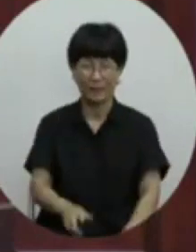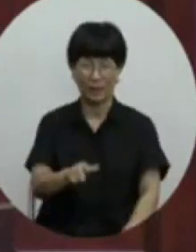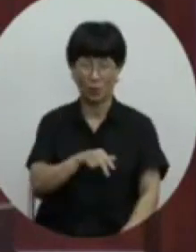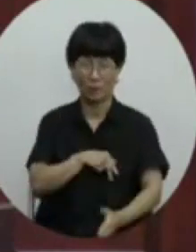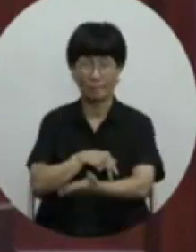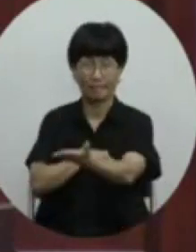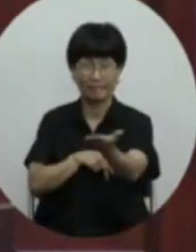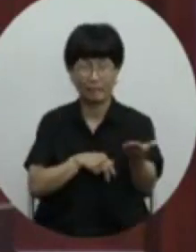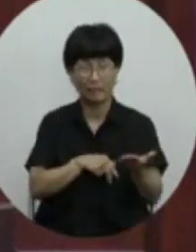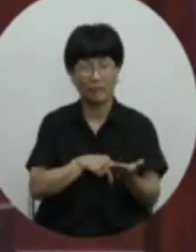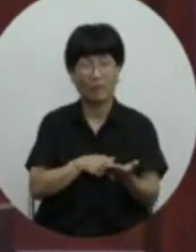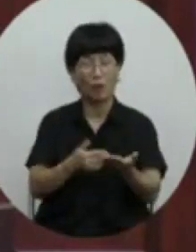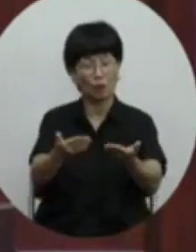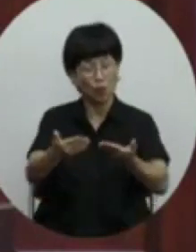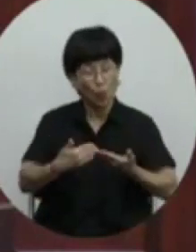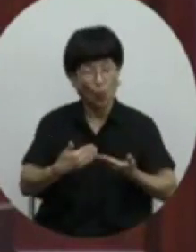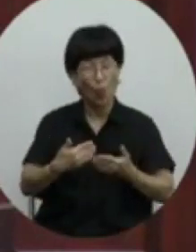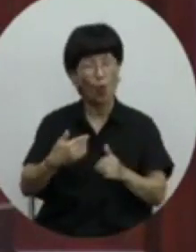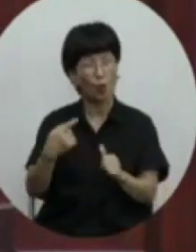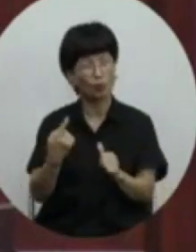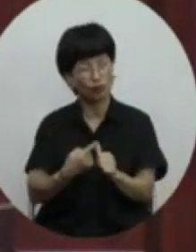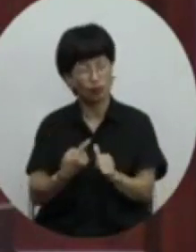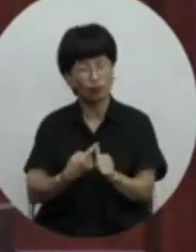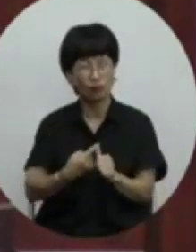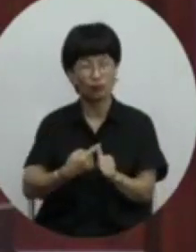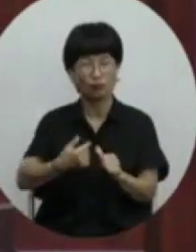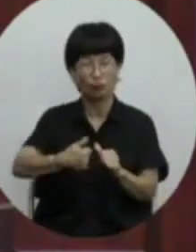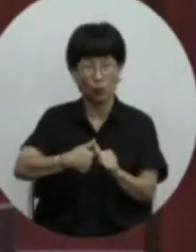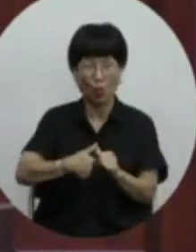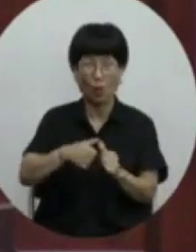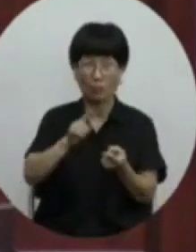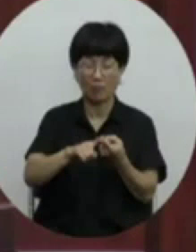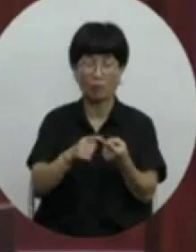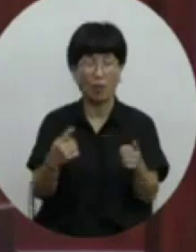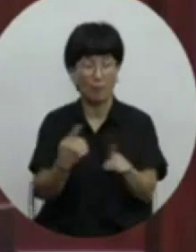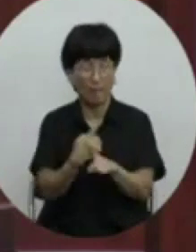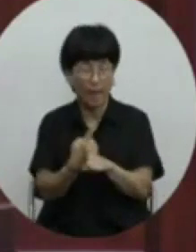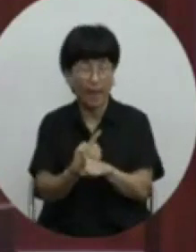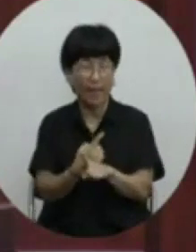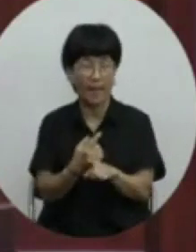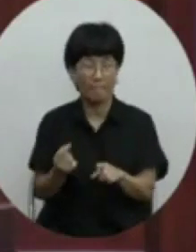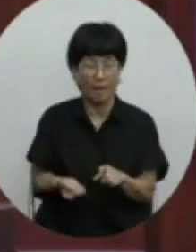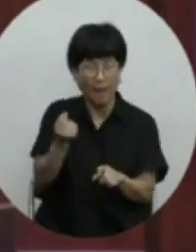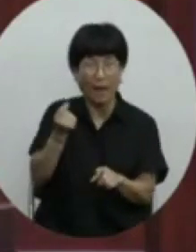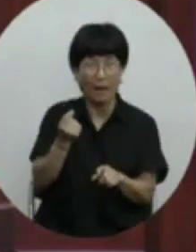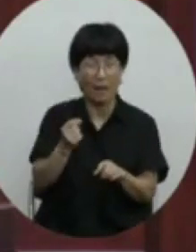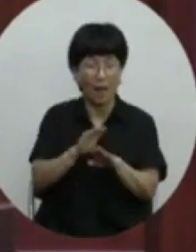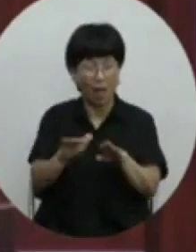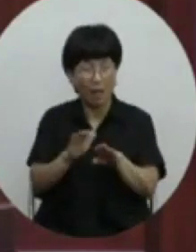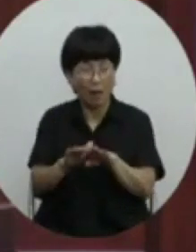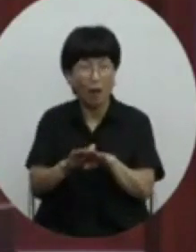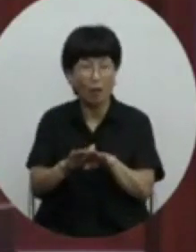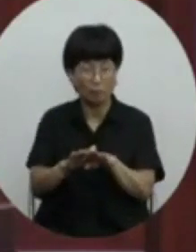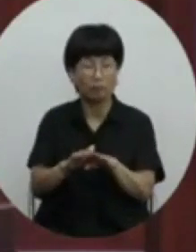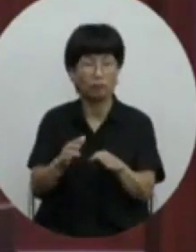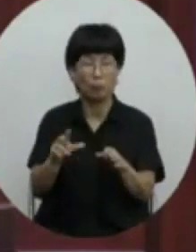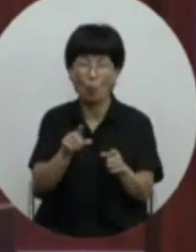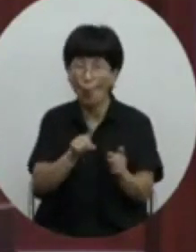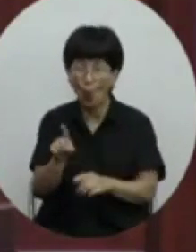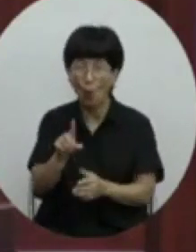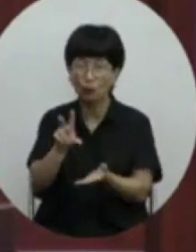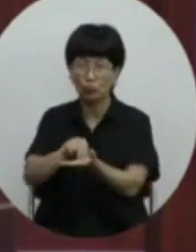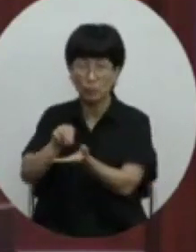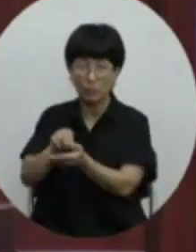의원님들께서 주신 지적사항에 대해 신속히 조치하고 개선할 부분은 해결책을 마련하여 시민